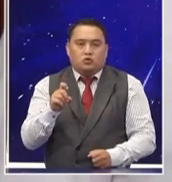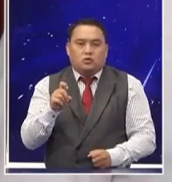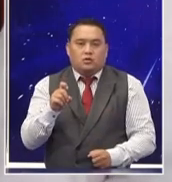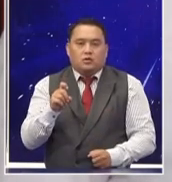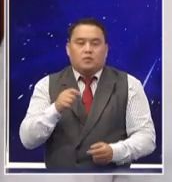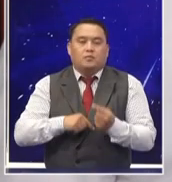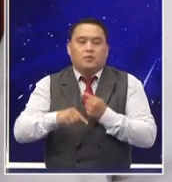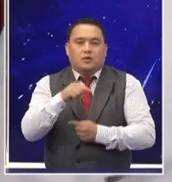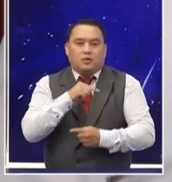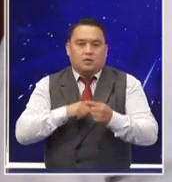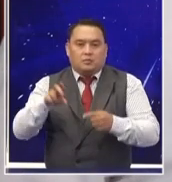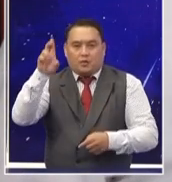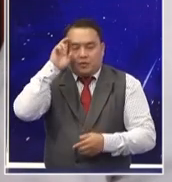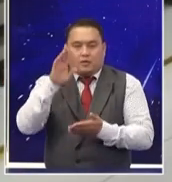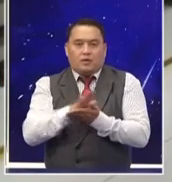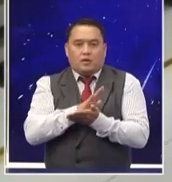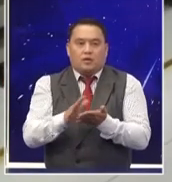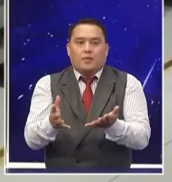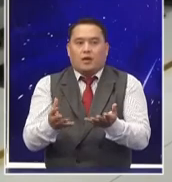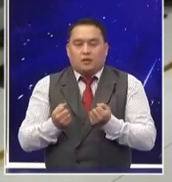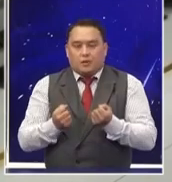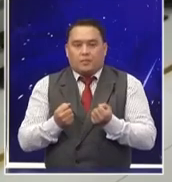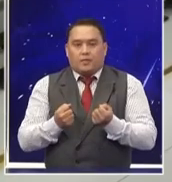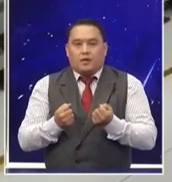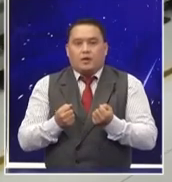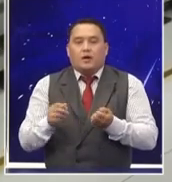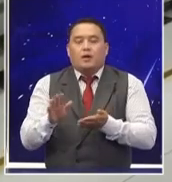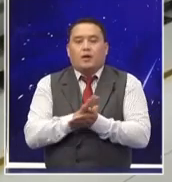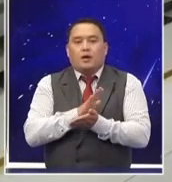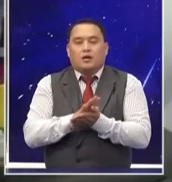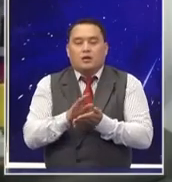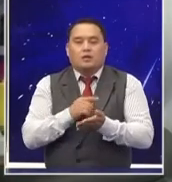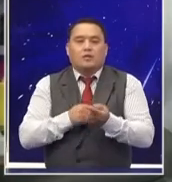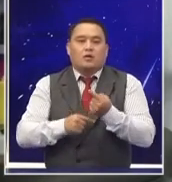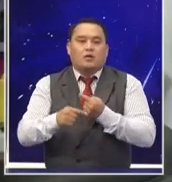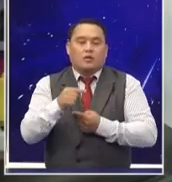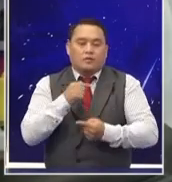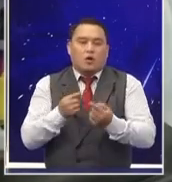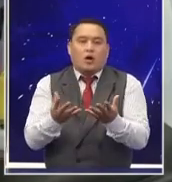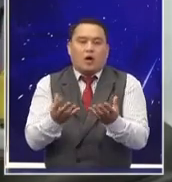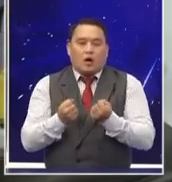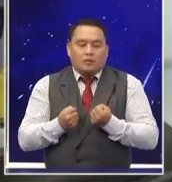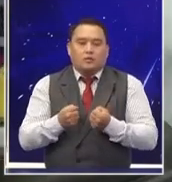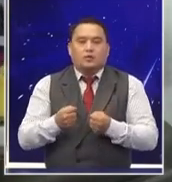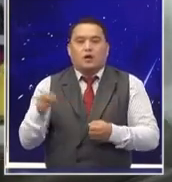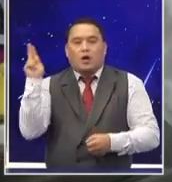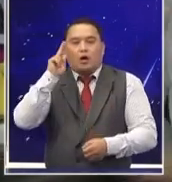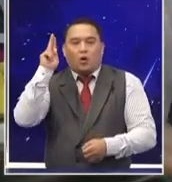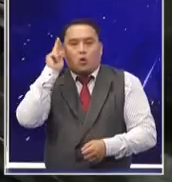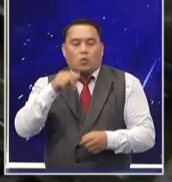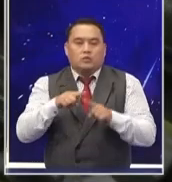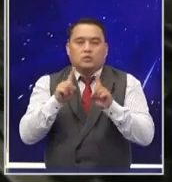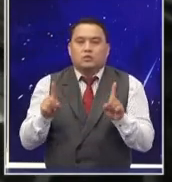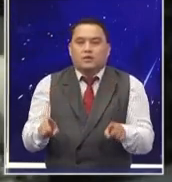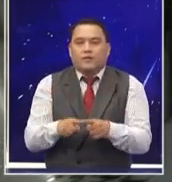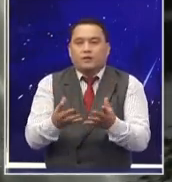100-ден астам кәсіпкер олар мемлекеттік грант алды. Ал қайтарымсыз грантты қалай ұтып алды дейсіз ғой. Алдымен аталмыш курстың